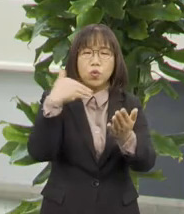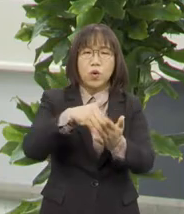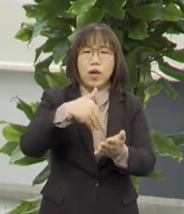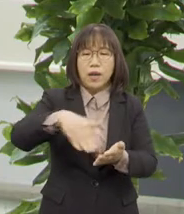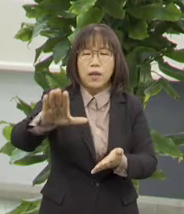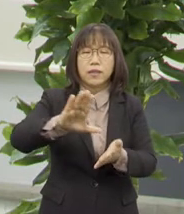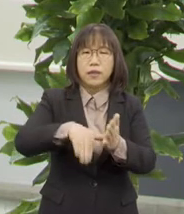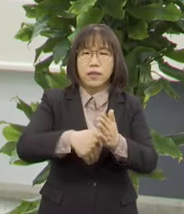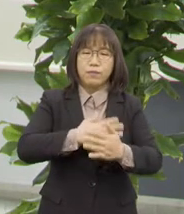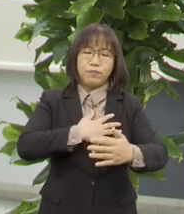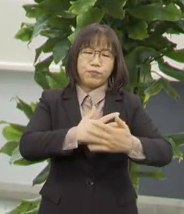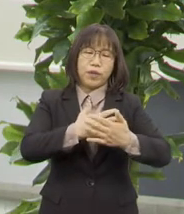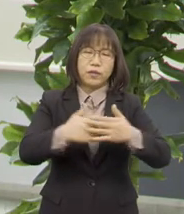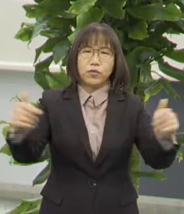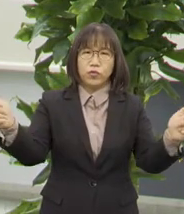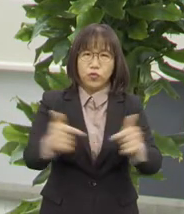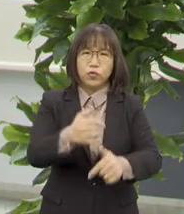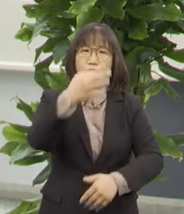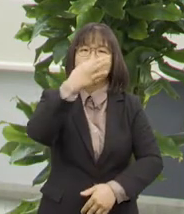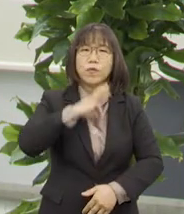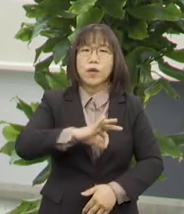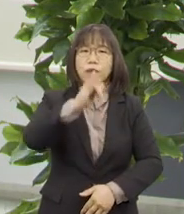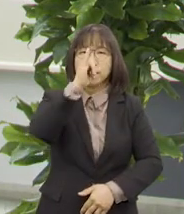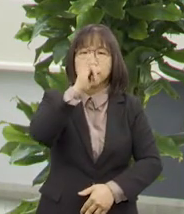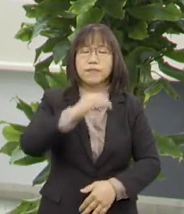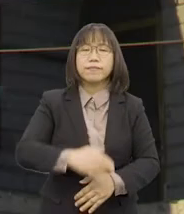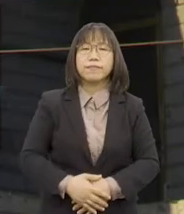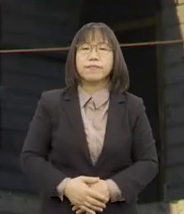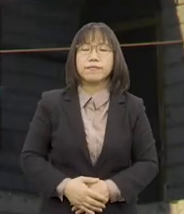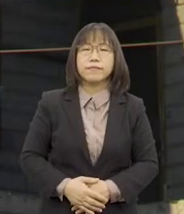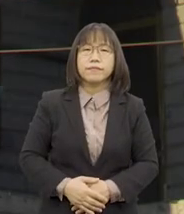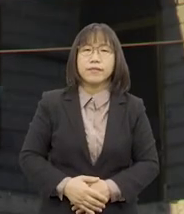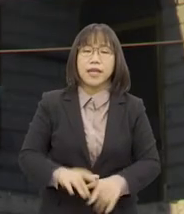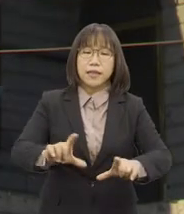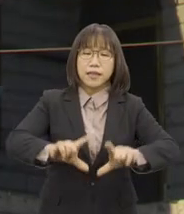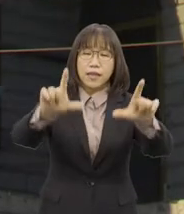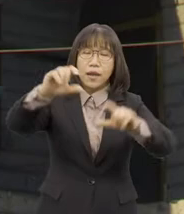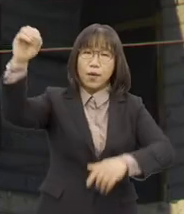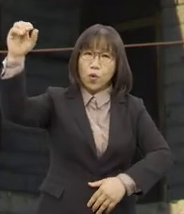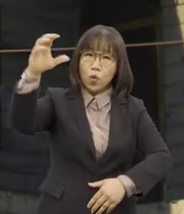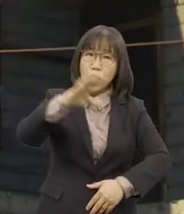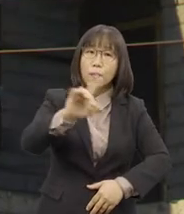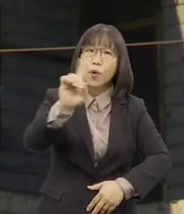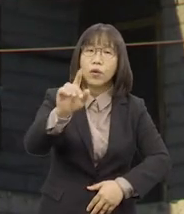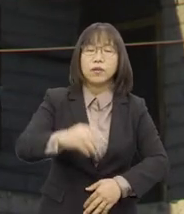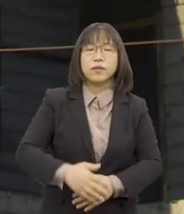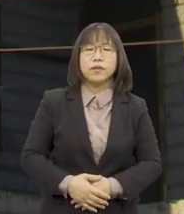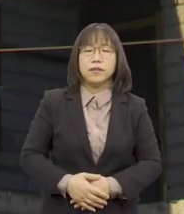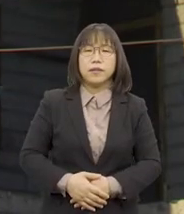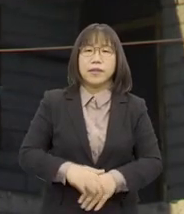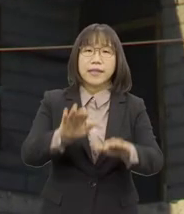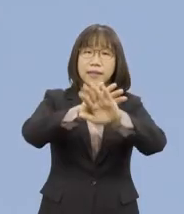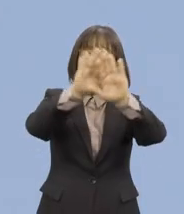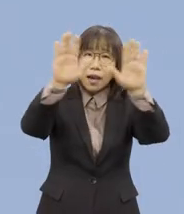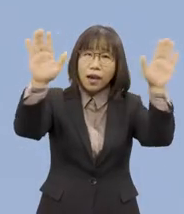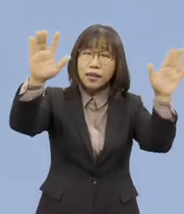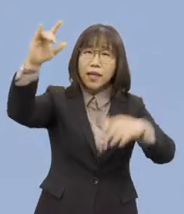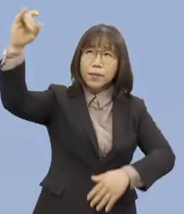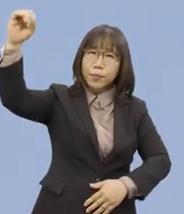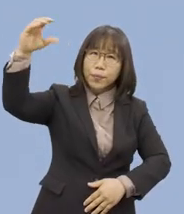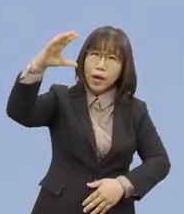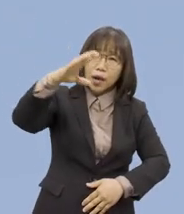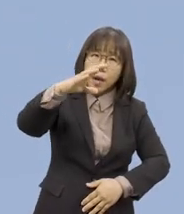귀갓길, 불안감을 해소해주는 효과도 있습니다. 특히 태양광 LED 도로 명판은 낮